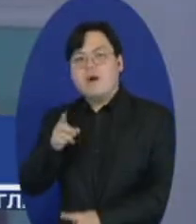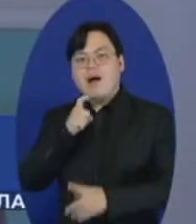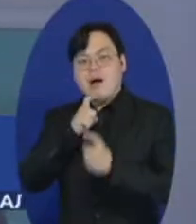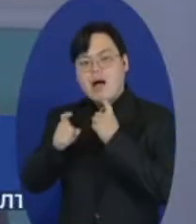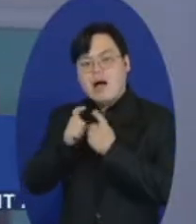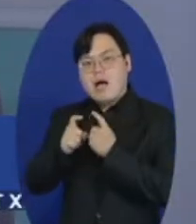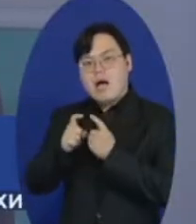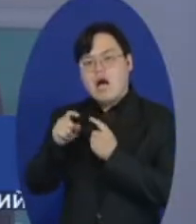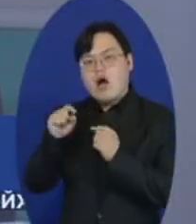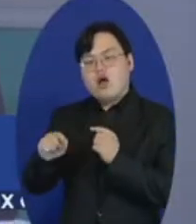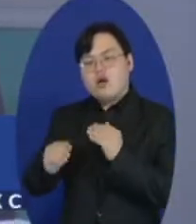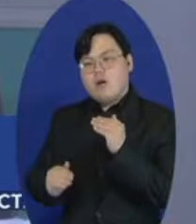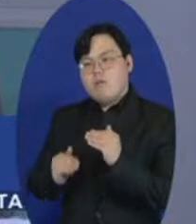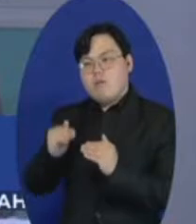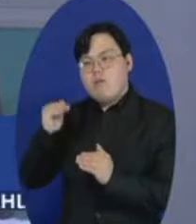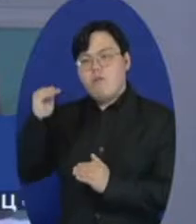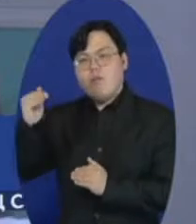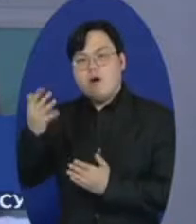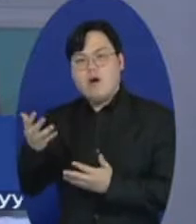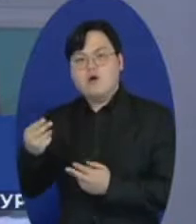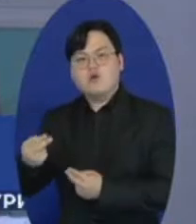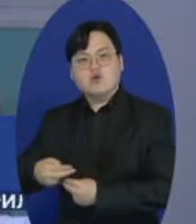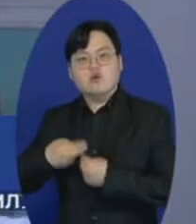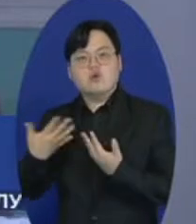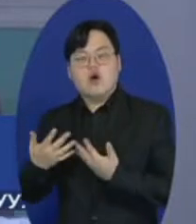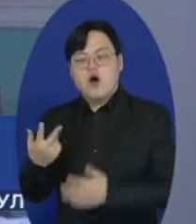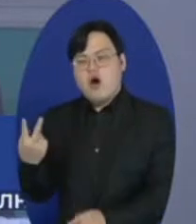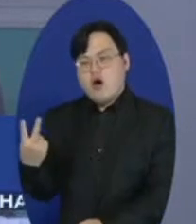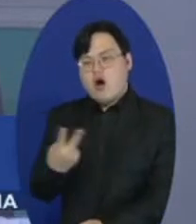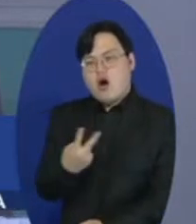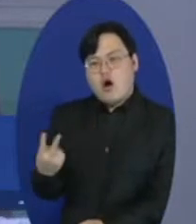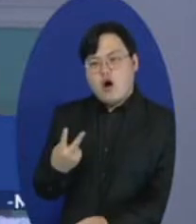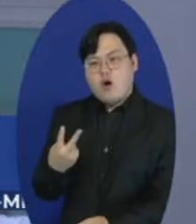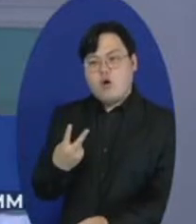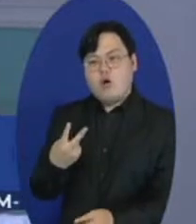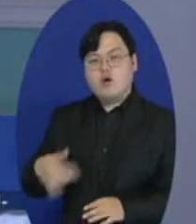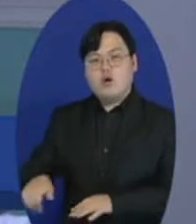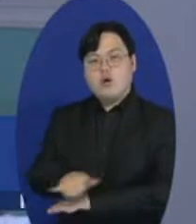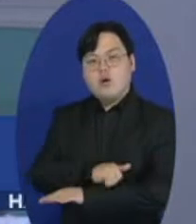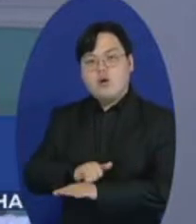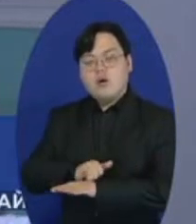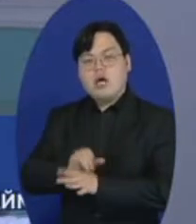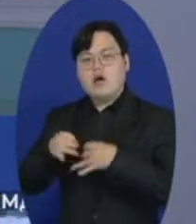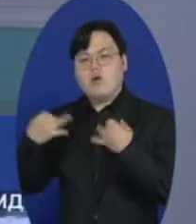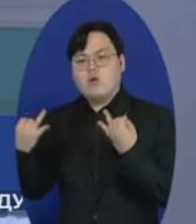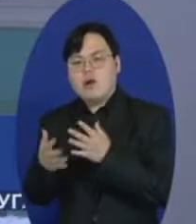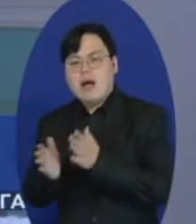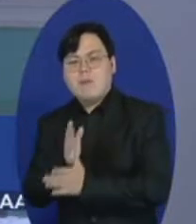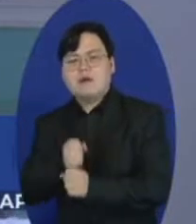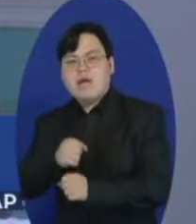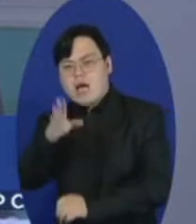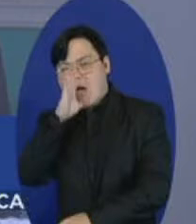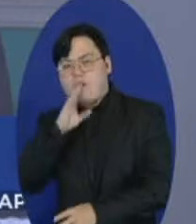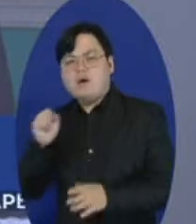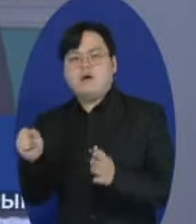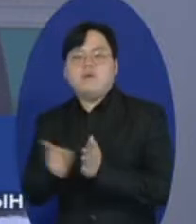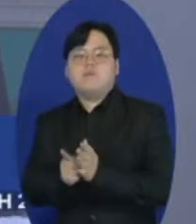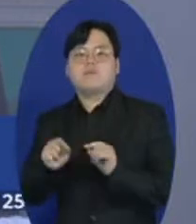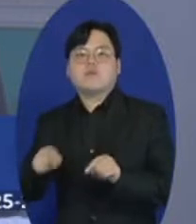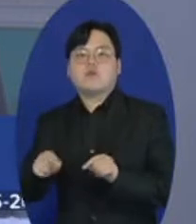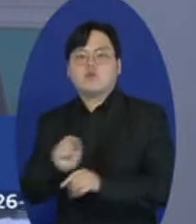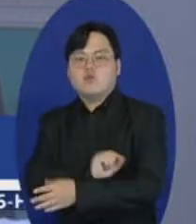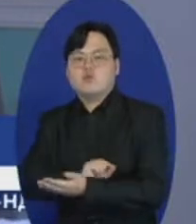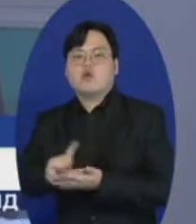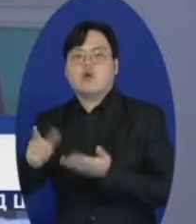Монгол-Японы харилцааг өнөөгийн түвшинд хүргэж өргөжүүлээ хөгжүүлэхэд хоёр улсын парламент хоорондын хамтын ажиллагаа чухал нөлөө үзүүлж үнэтэй хувь